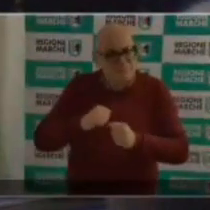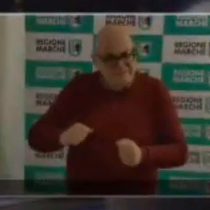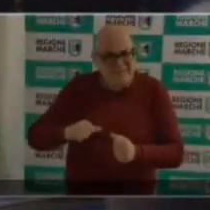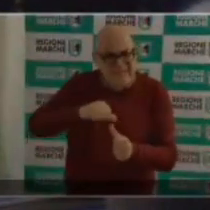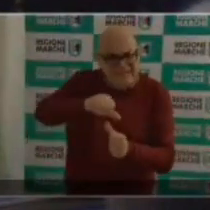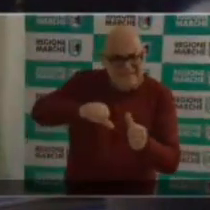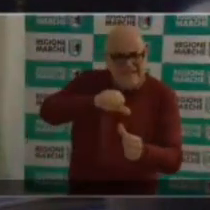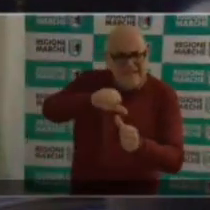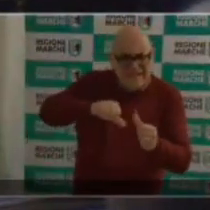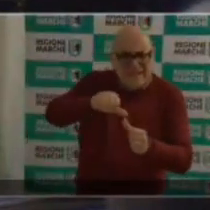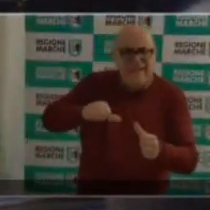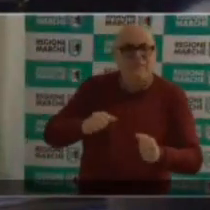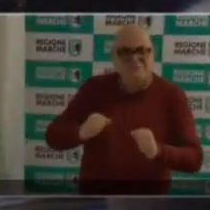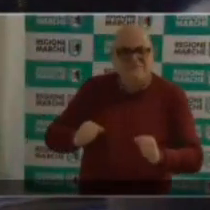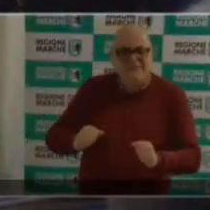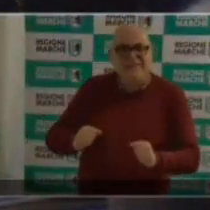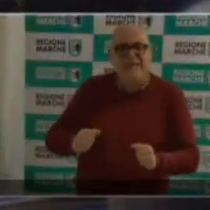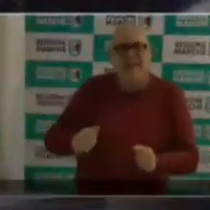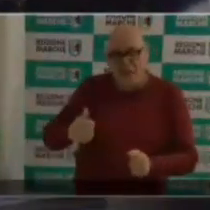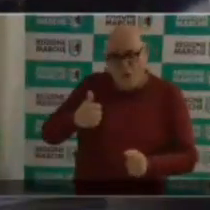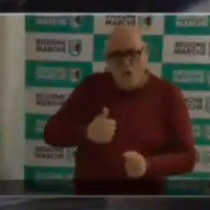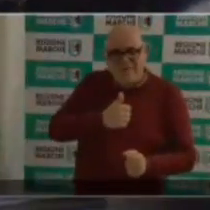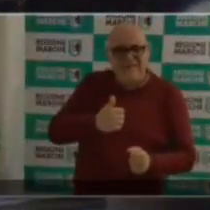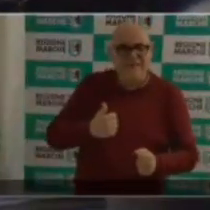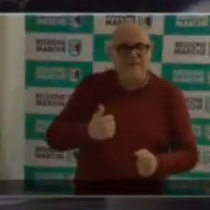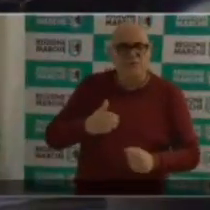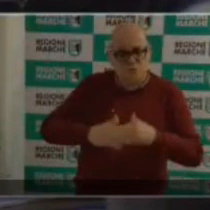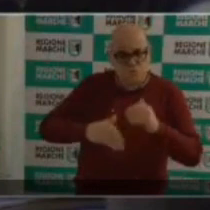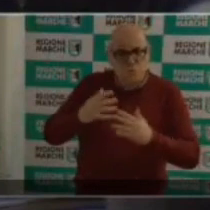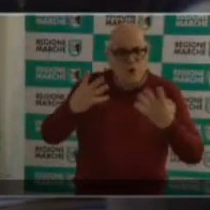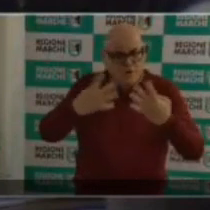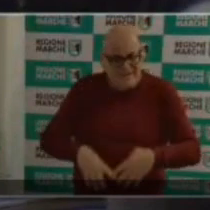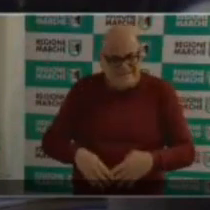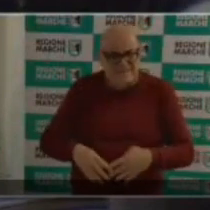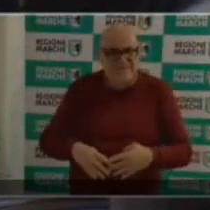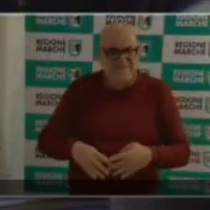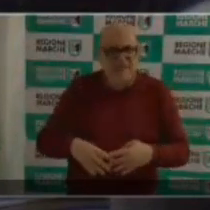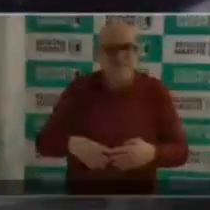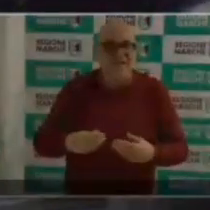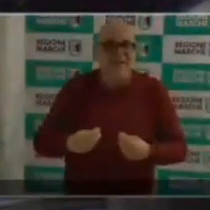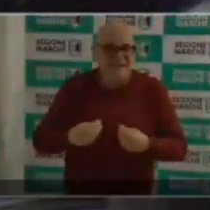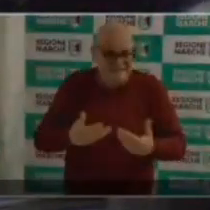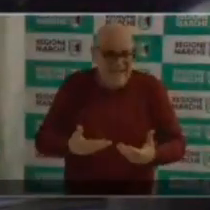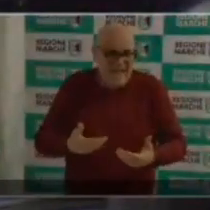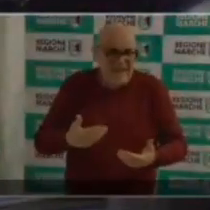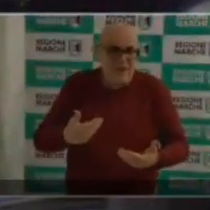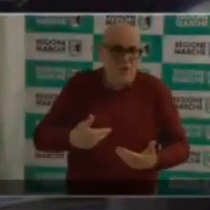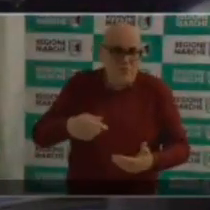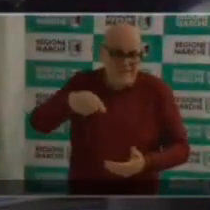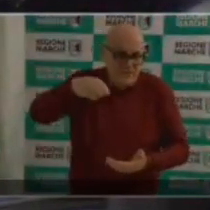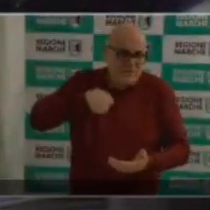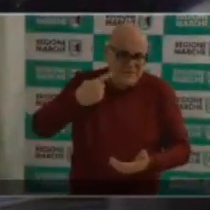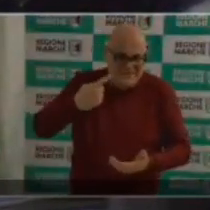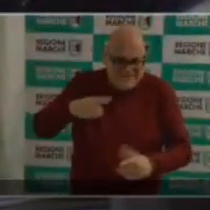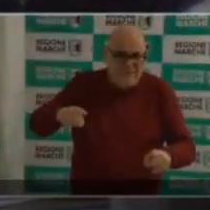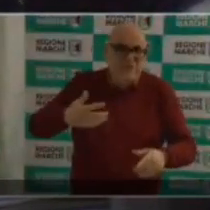disposizione proprio la propria struttura organizzativa in collaborazione col CSV, perché naturalmente il CSV è una importante pedina